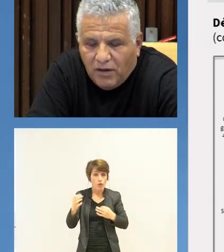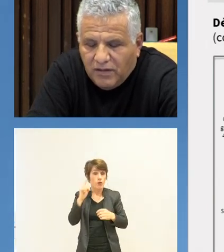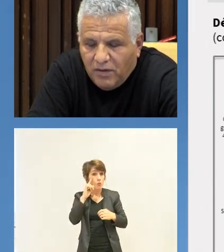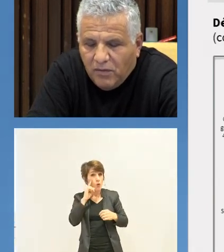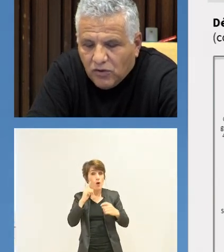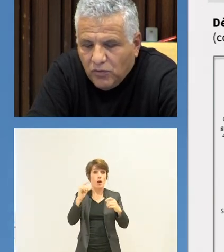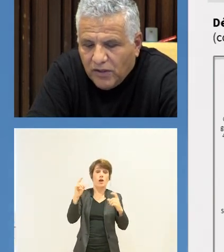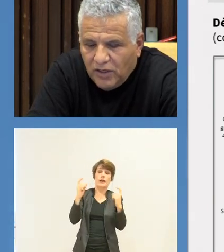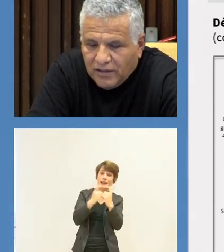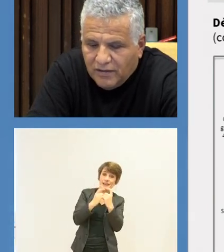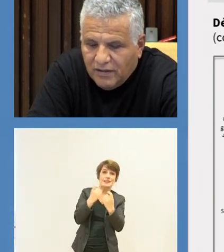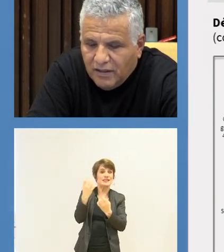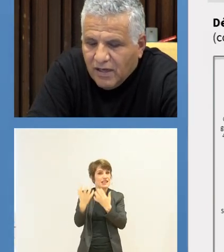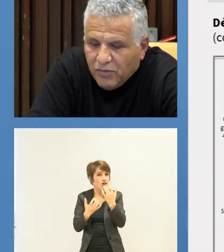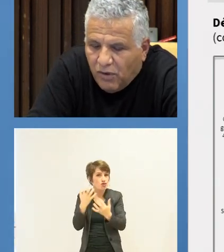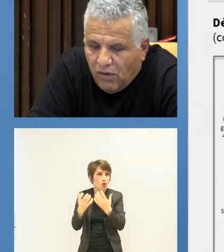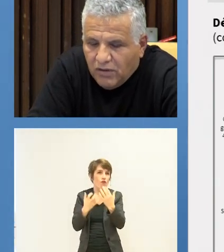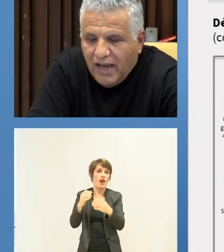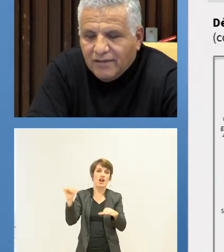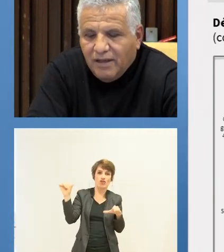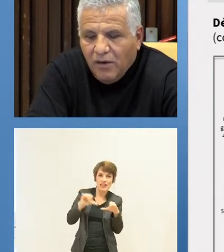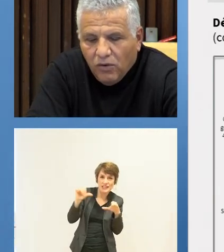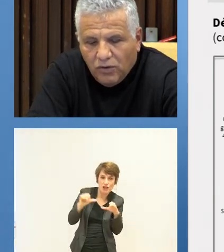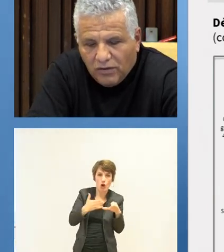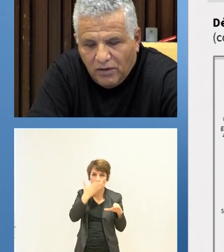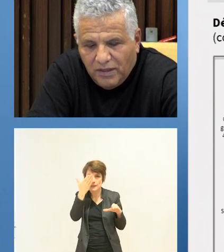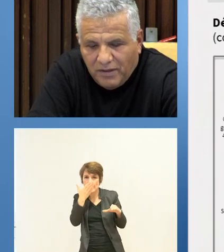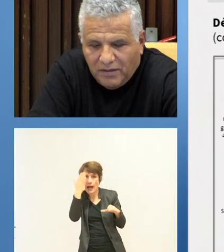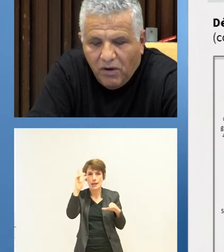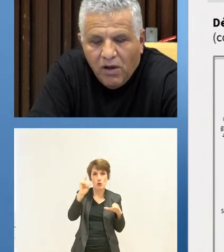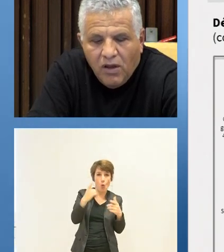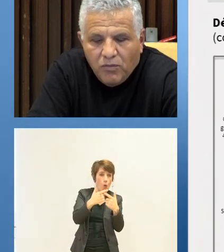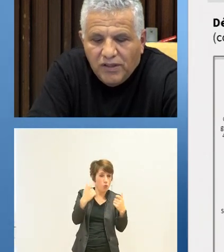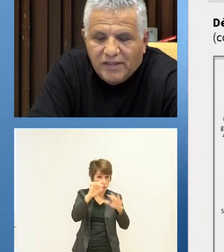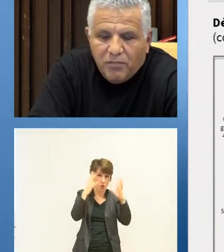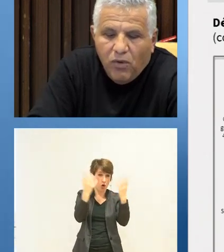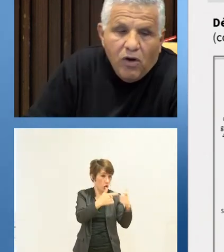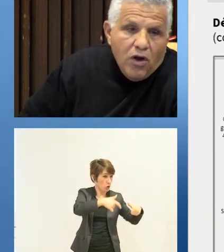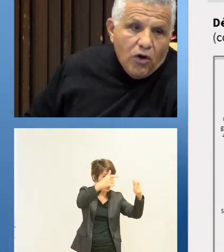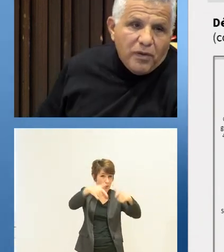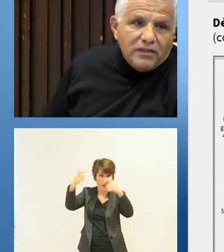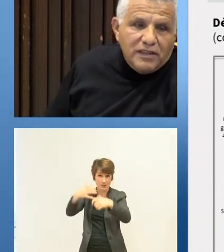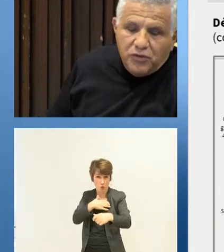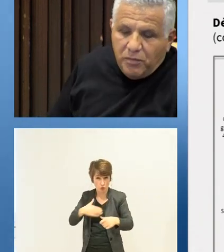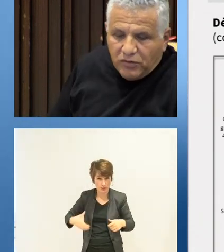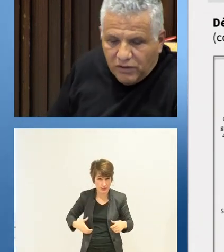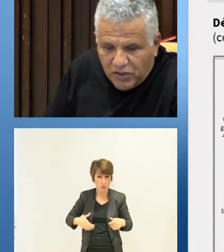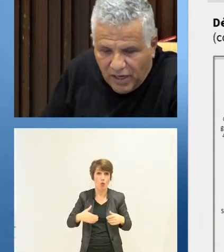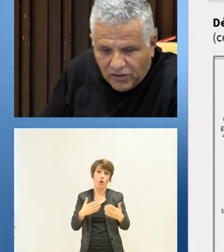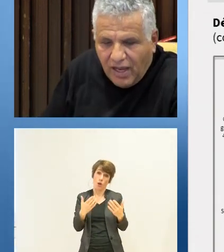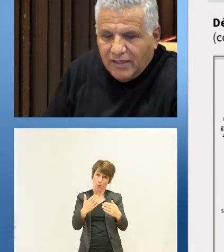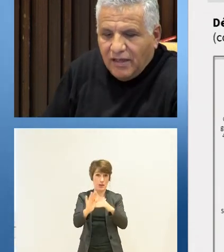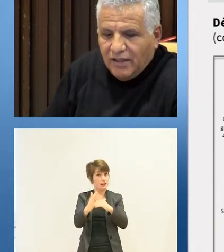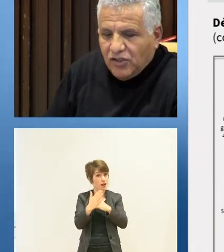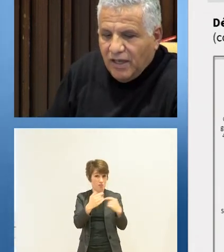principalement chauffage électricité carburants gaz et eau de l'ensemble des bâtiments municipaux représentent 18 % des